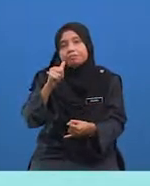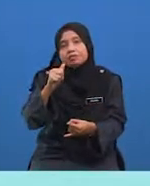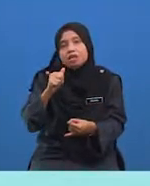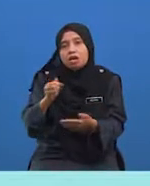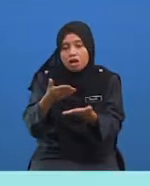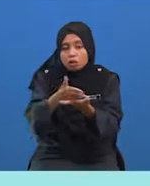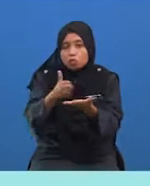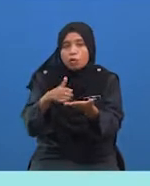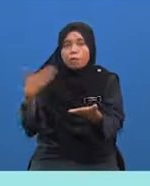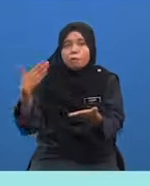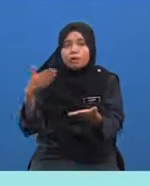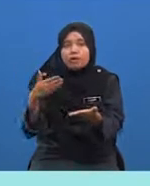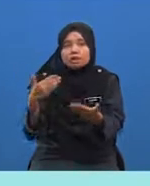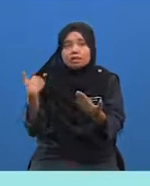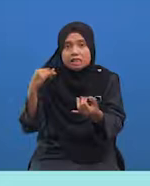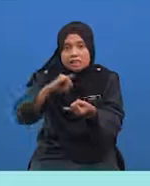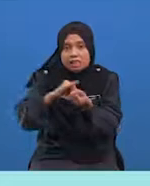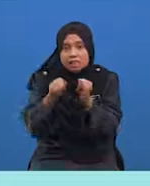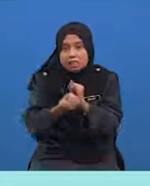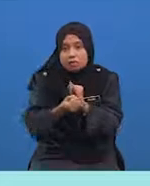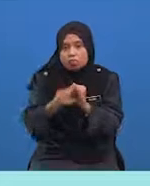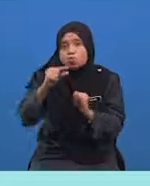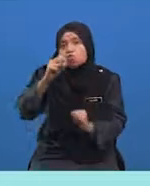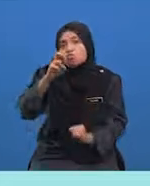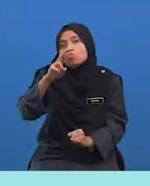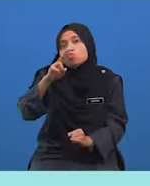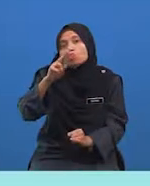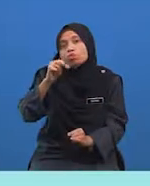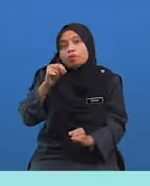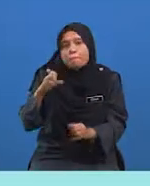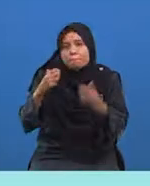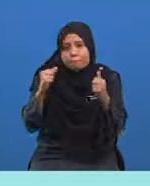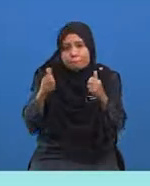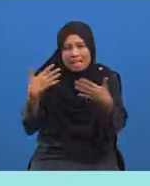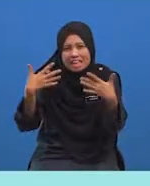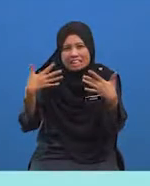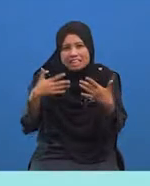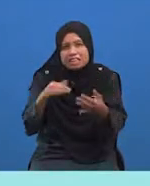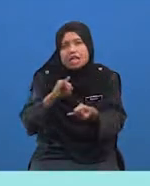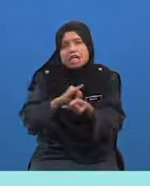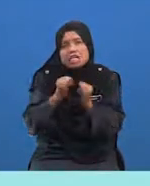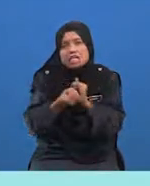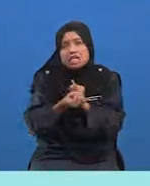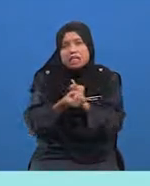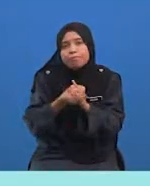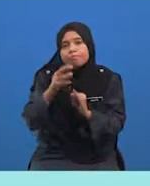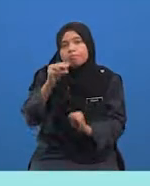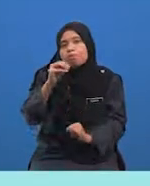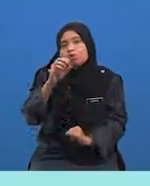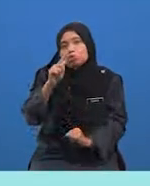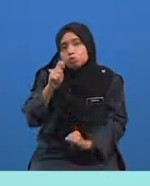Manakala zon panas pula terdiri dari iklim gurun panas, iklim monsun tropika dan